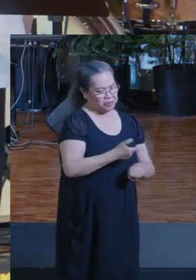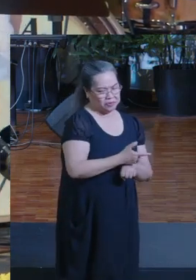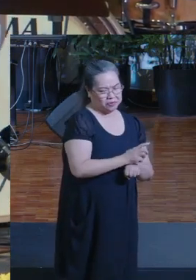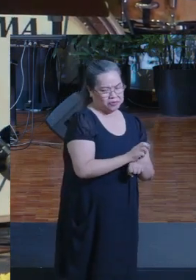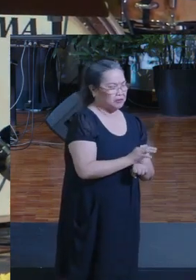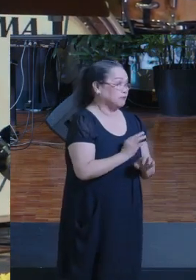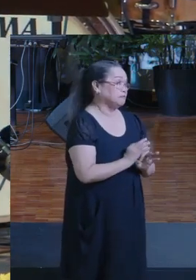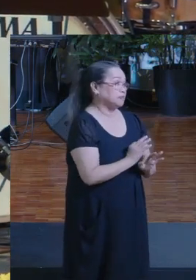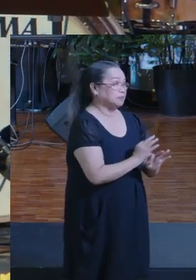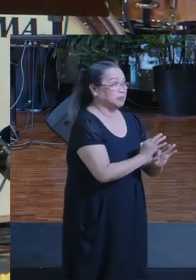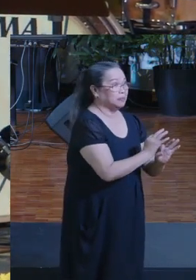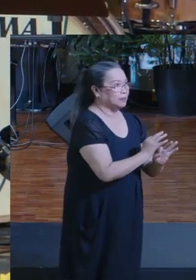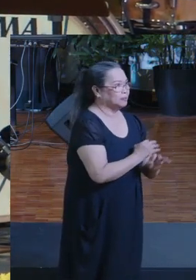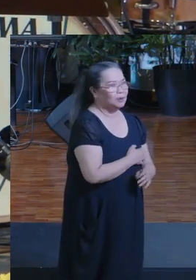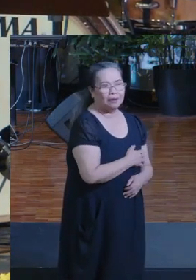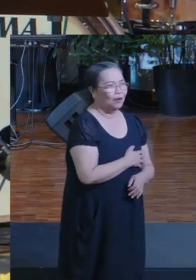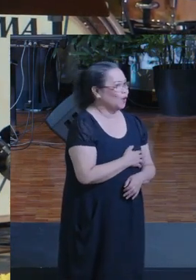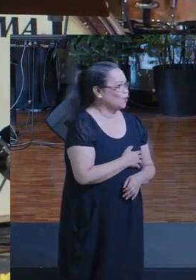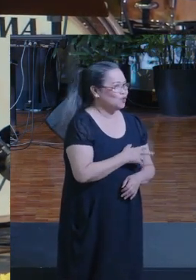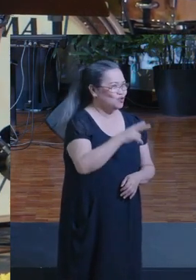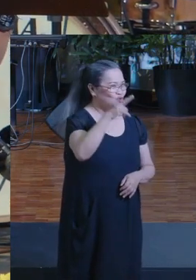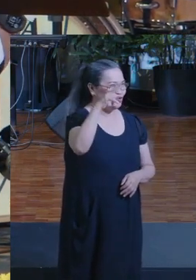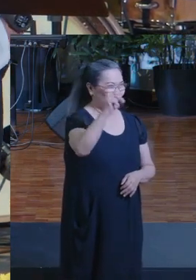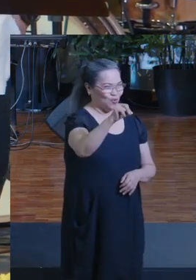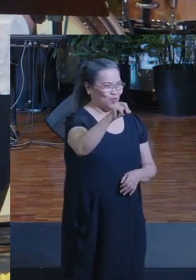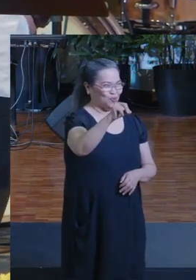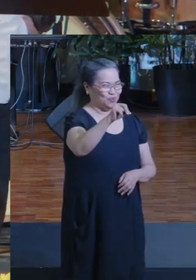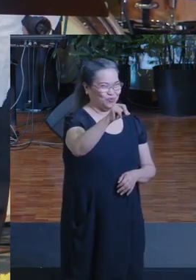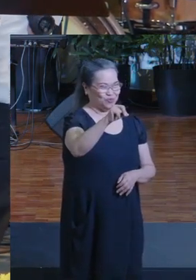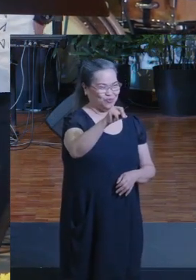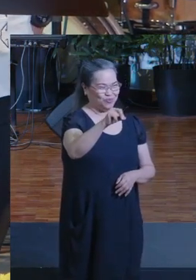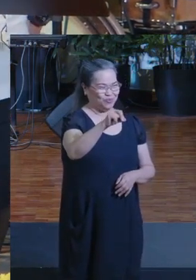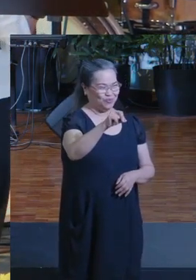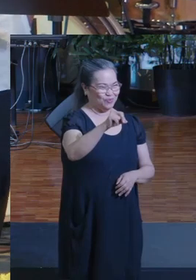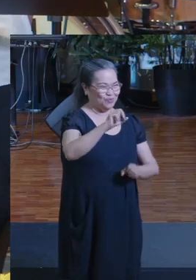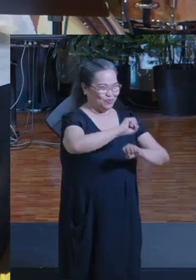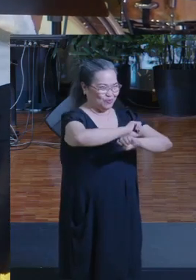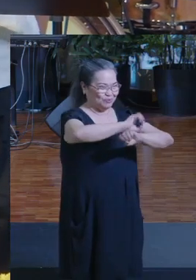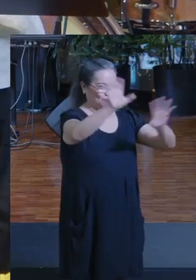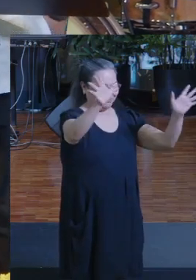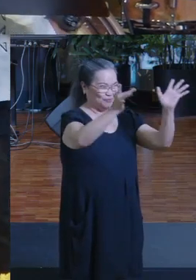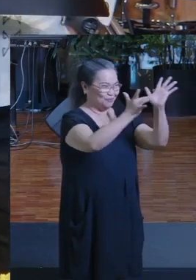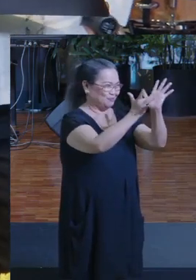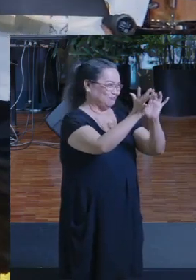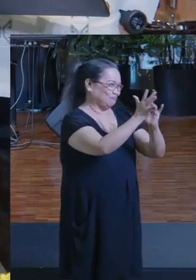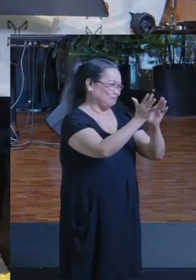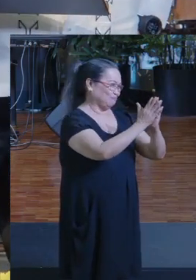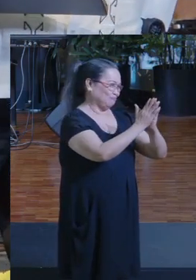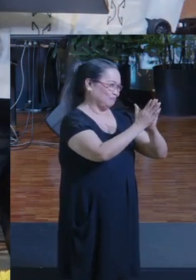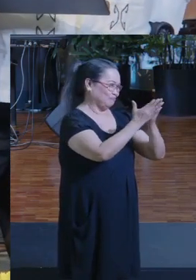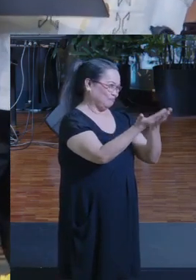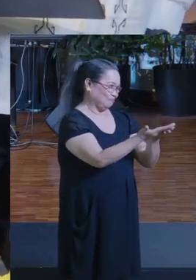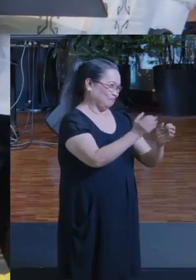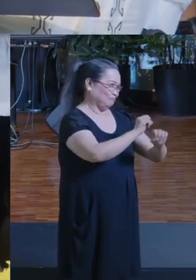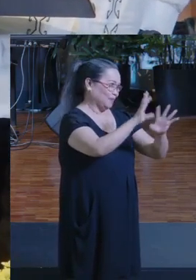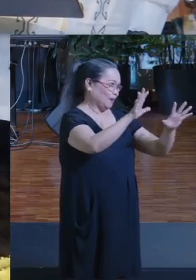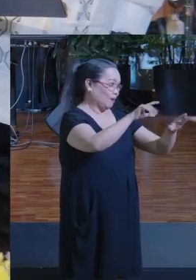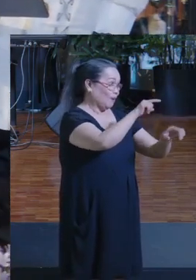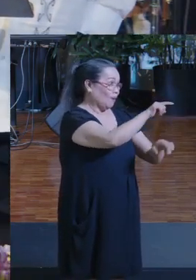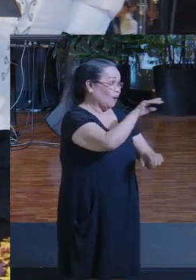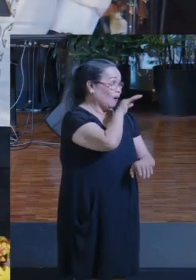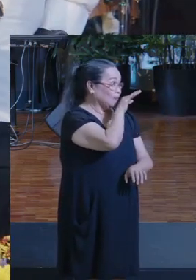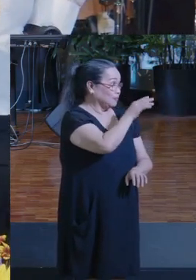Gagawin ko na lang by works. Malinaw, sinabi na sa inyo ng Biblia na kung by works, wala